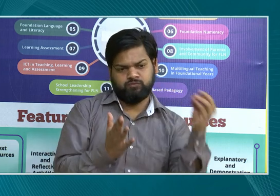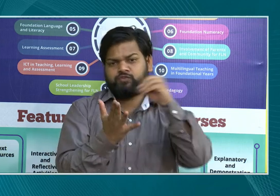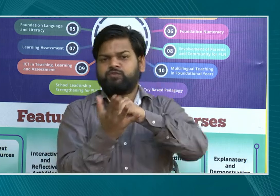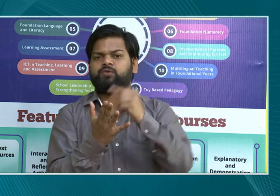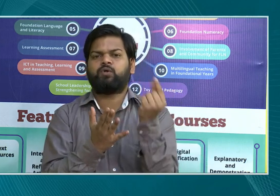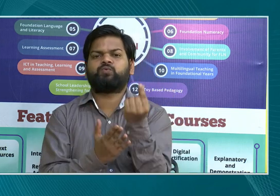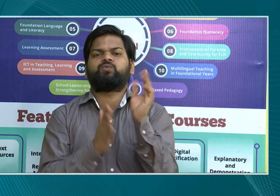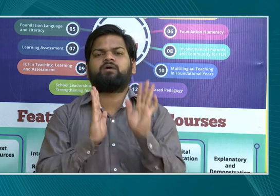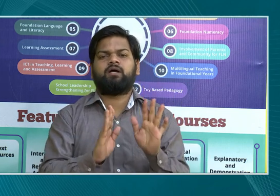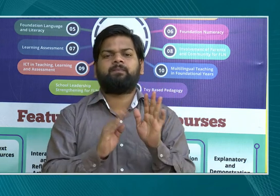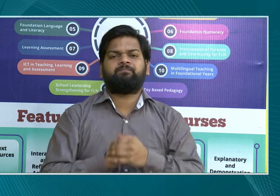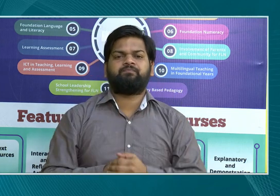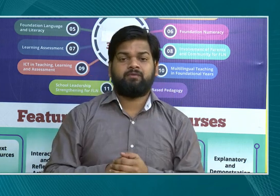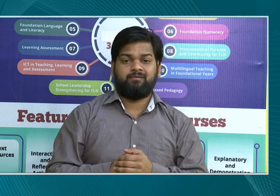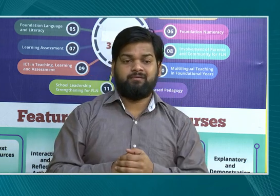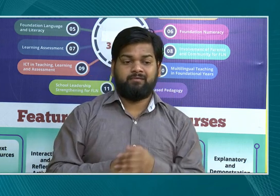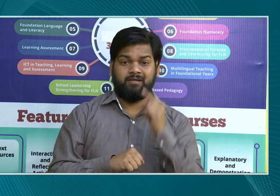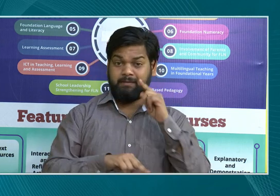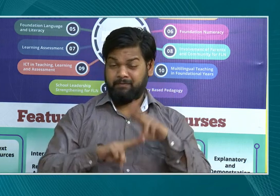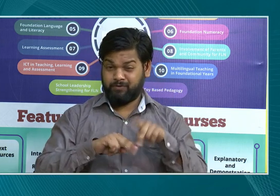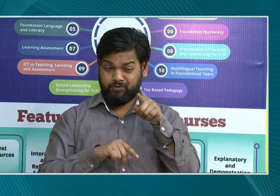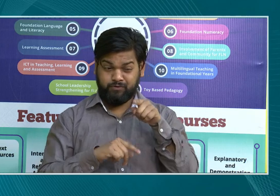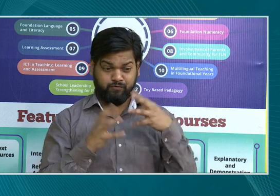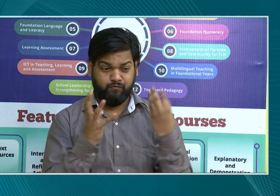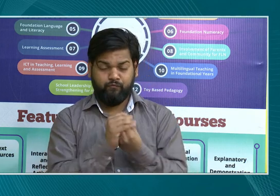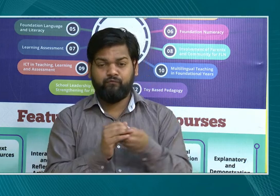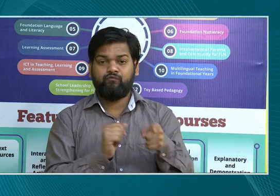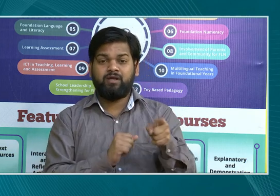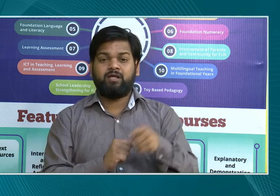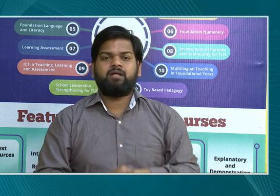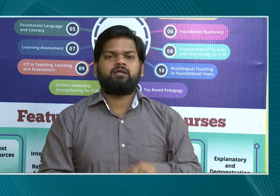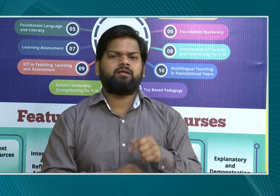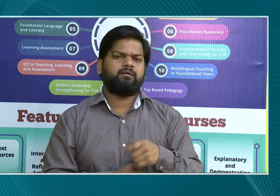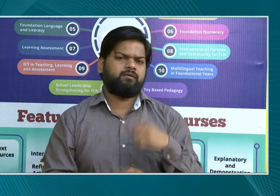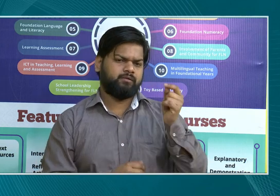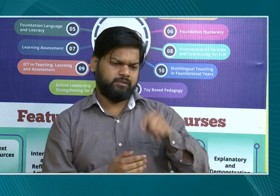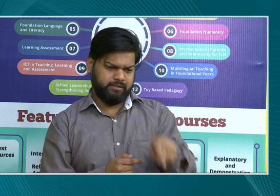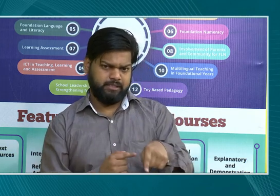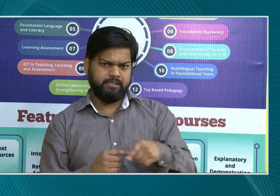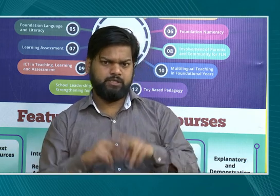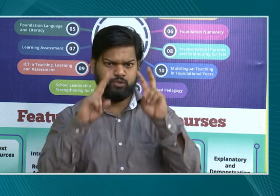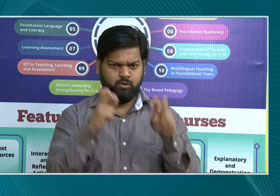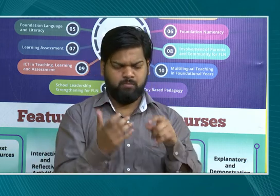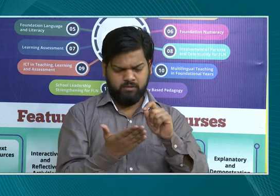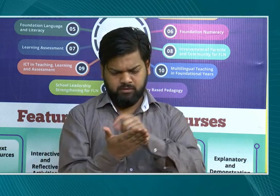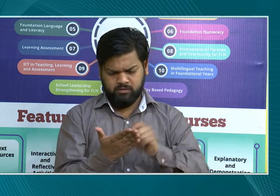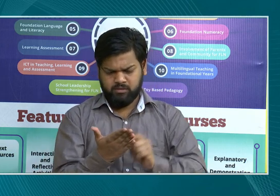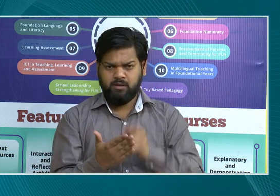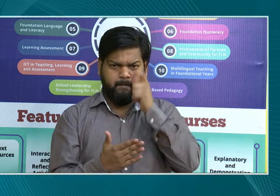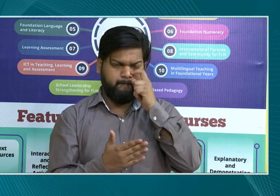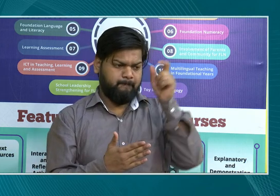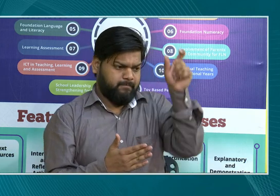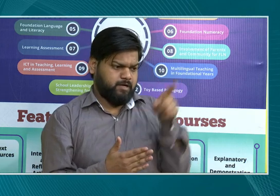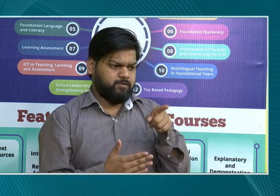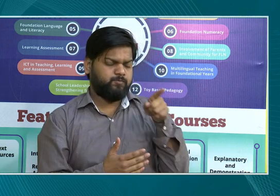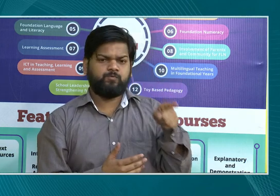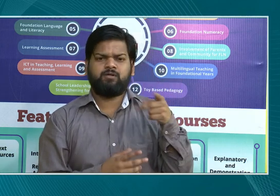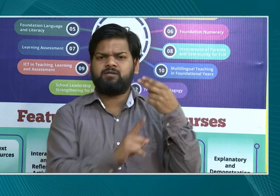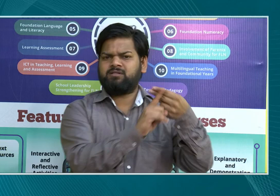लेखिका की अगर मैं बात करूं तो लेखिका का अधिक परिचय हमारे पास नहीं मिलता है हमारे पास वर्तमान में नहीं है लेकिन 14 से